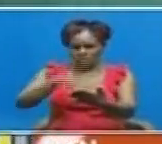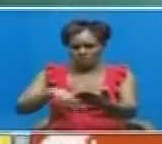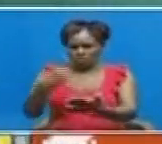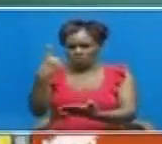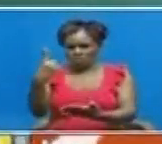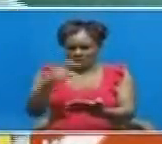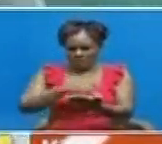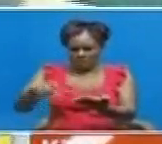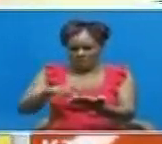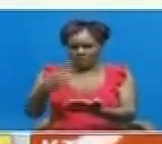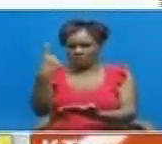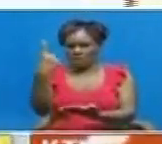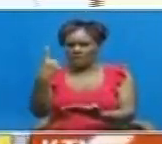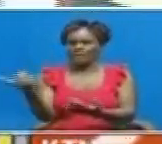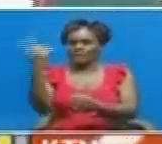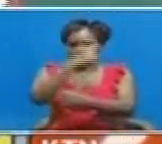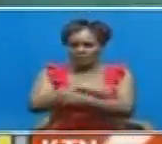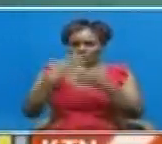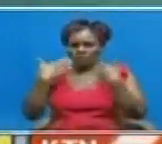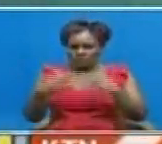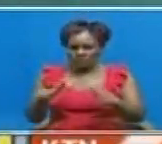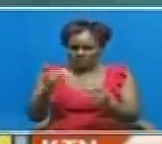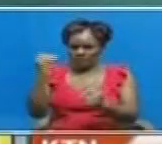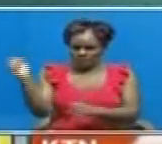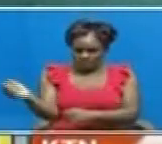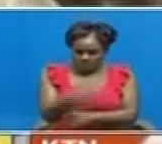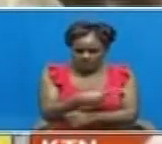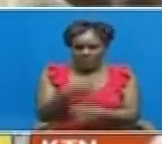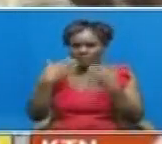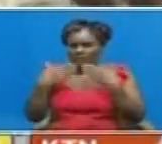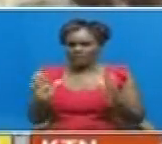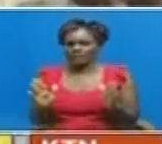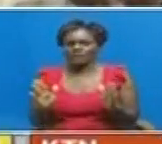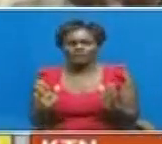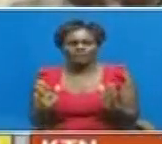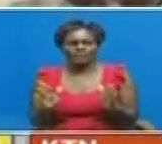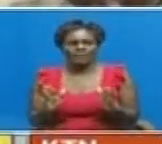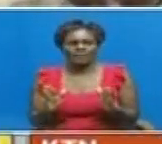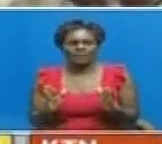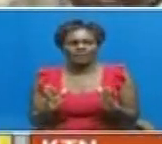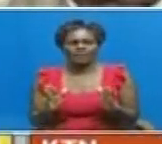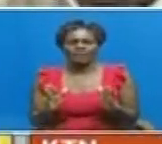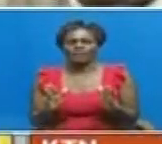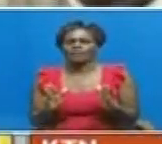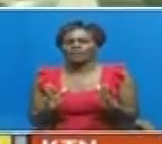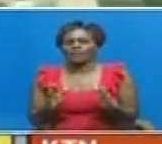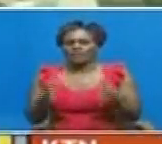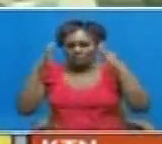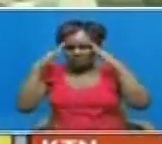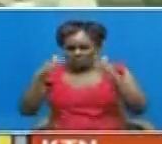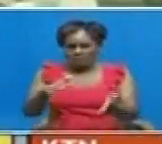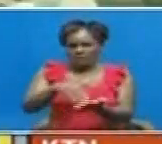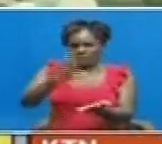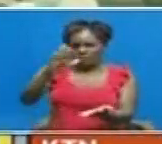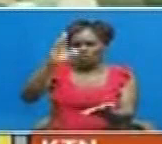moja kila siku ili awe kumala msaf ifo mwisho wa mwezi huu wa ramadhani mii mwa mambo yanwa mk zaidi ndani ya